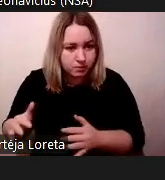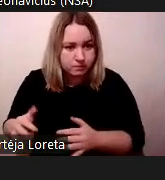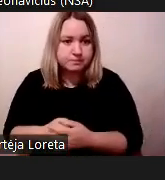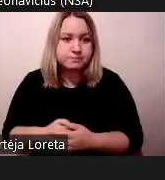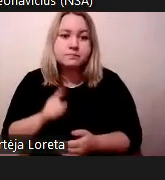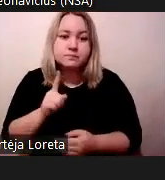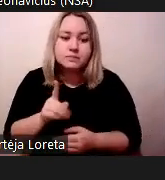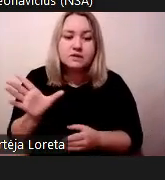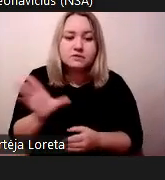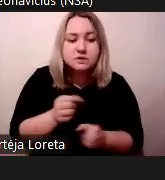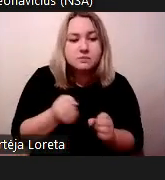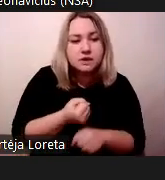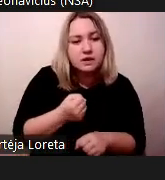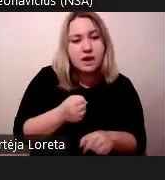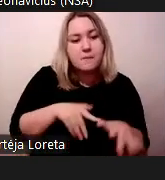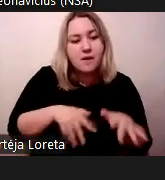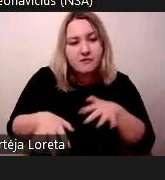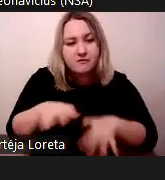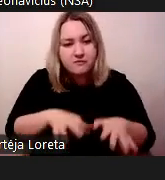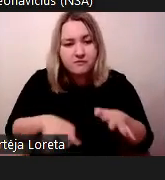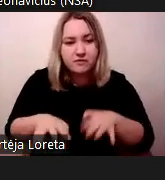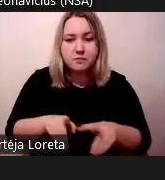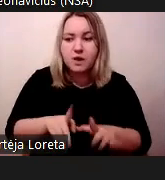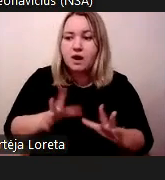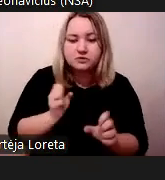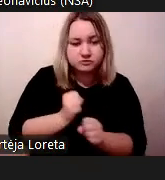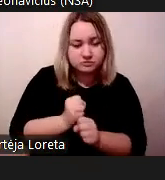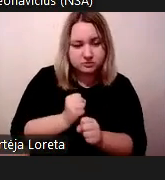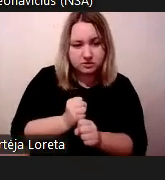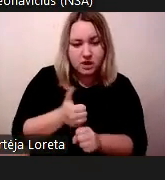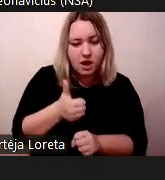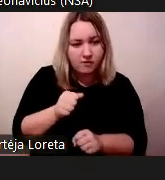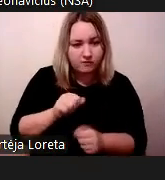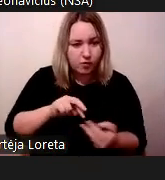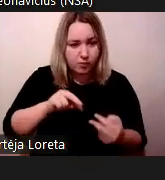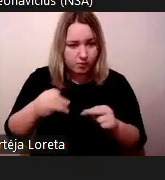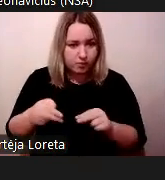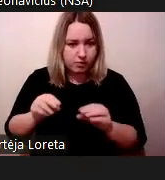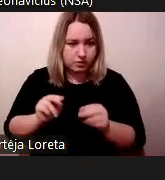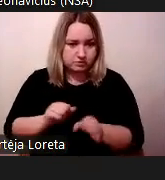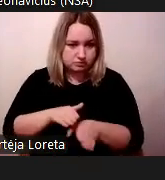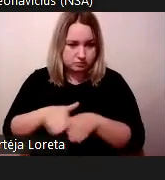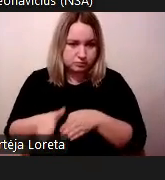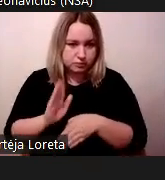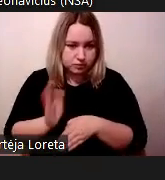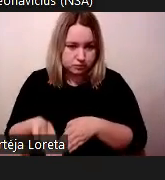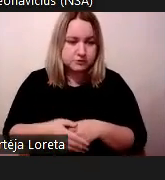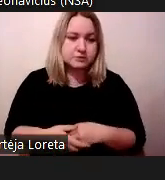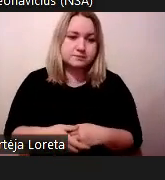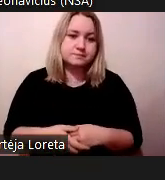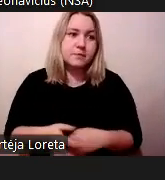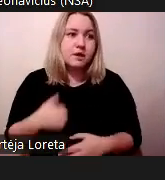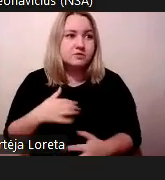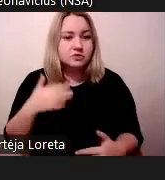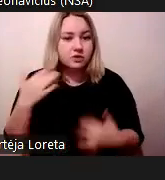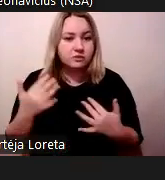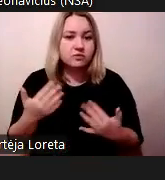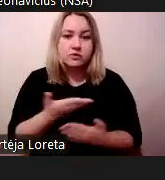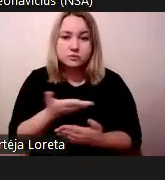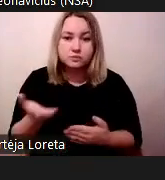priemonių, reikia veiksmų daryti kažką tai tokio, kad pokytis būtų įgyvendintas. Ir aš manau, kad suteikime